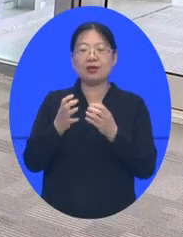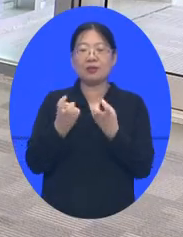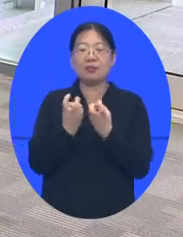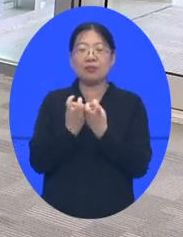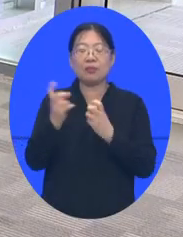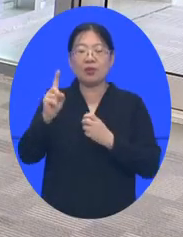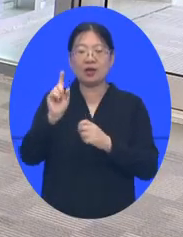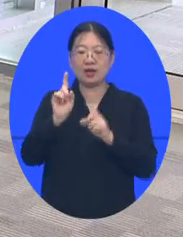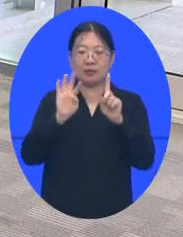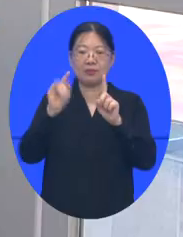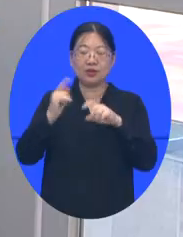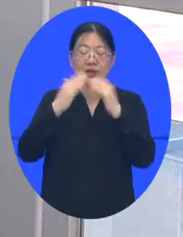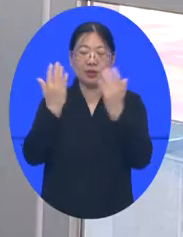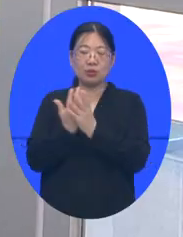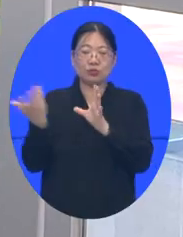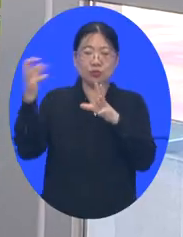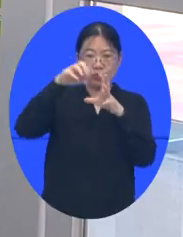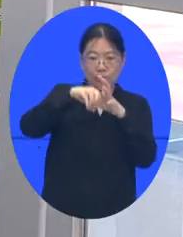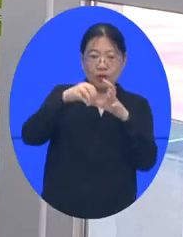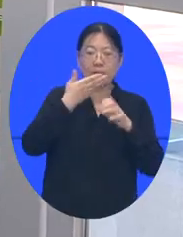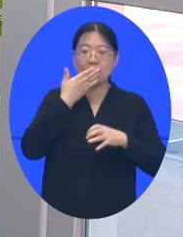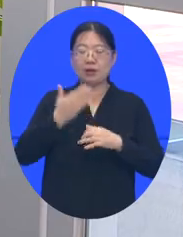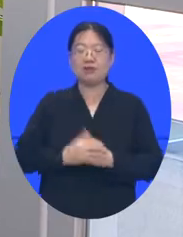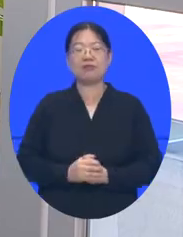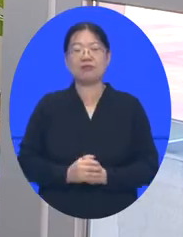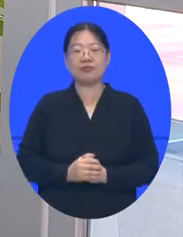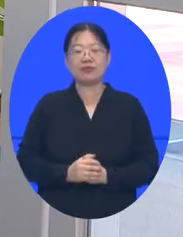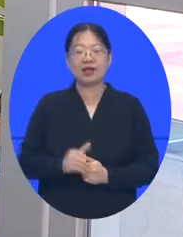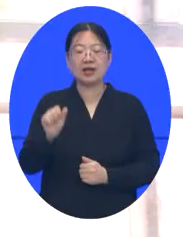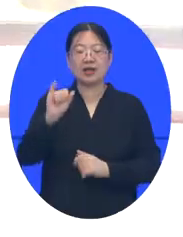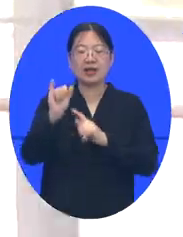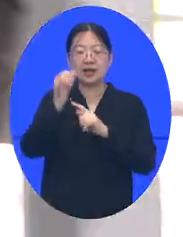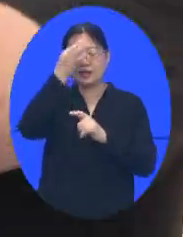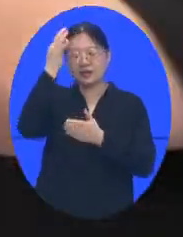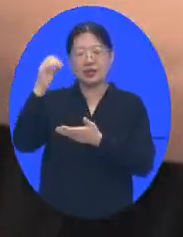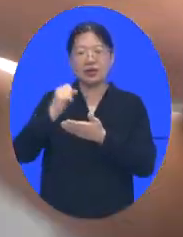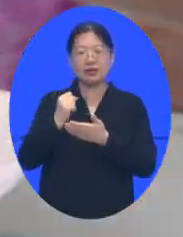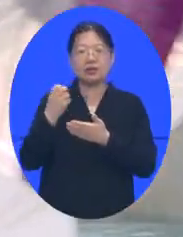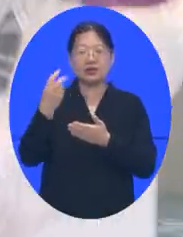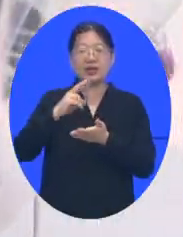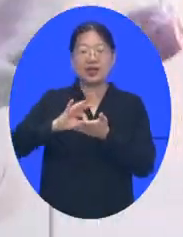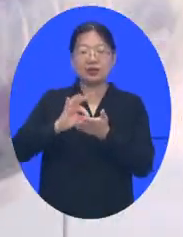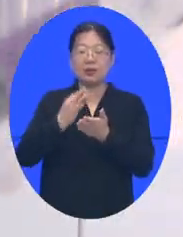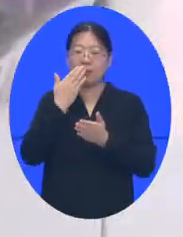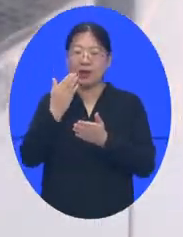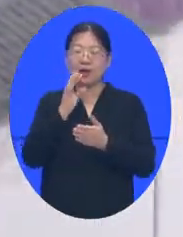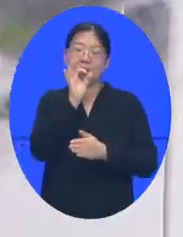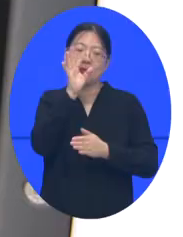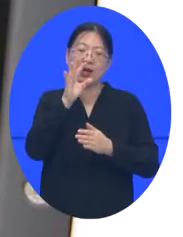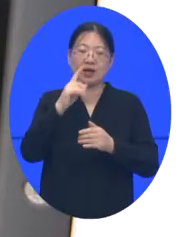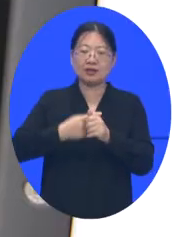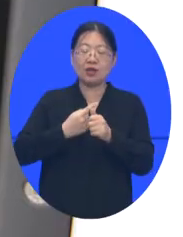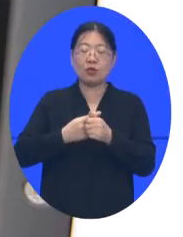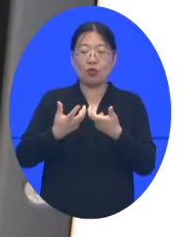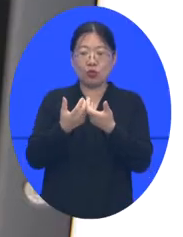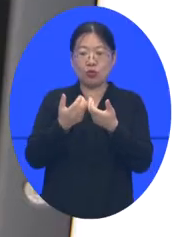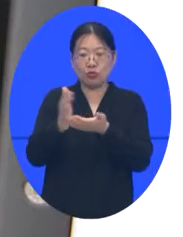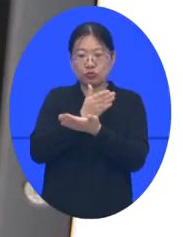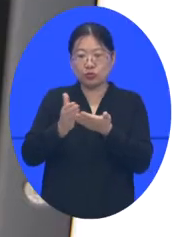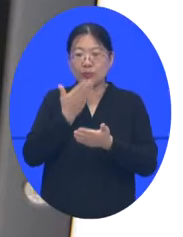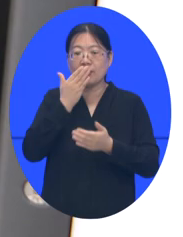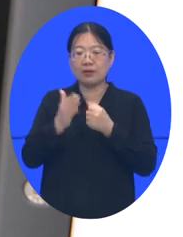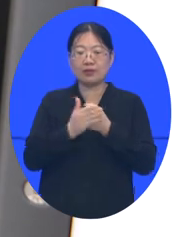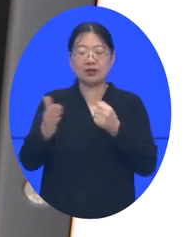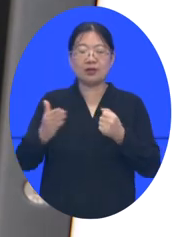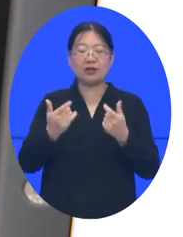장치는 한 번에 여러 개의 페트병을 넣을 수 있습니다. AI 기술로 재활용이 가능한 것과 불가능한 것을 자동으로 분류해주기